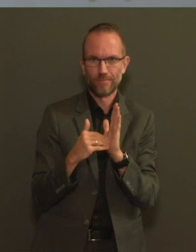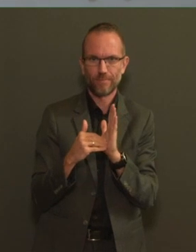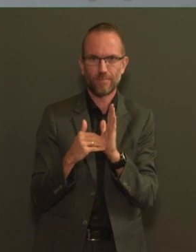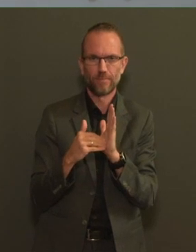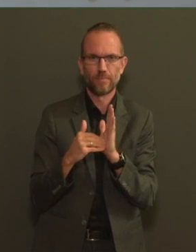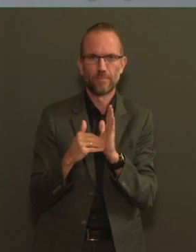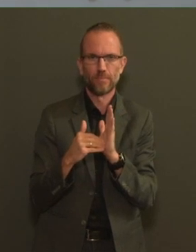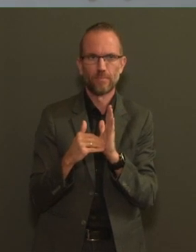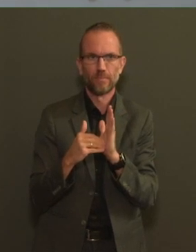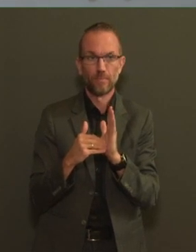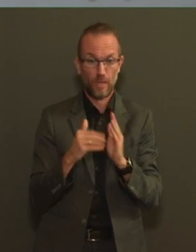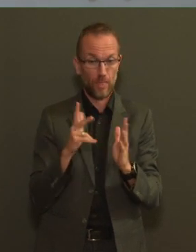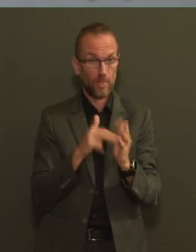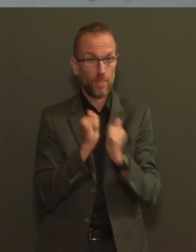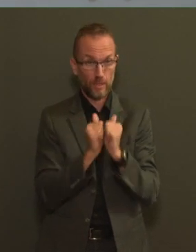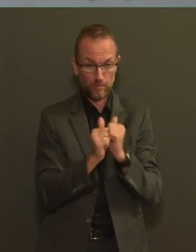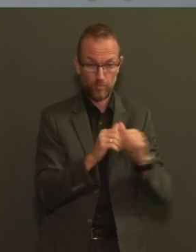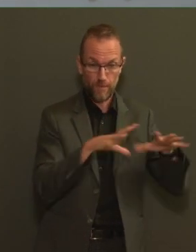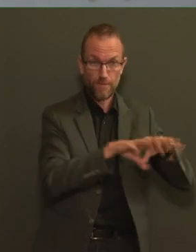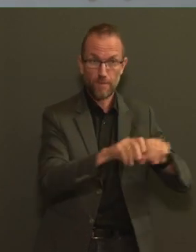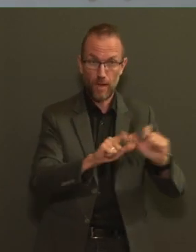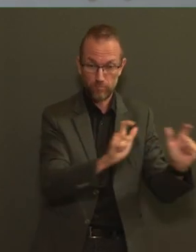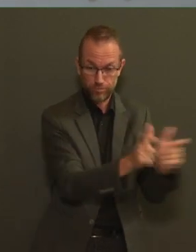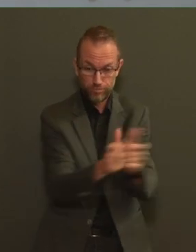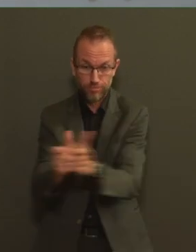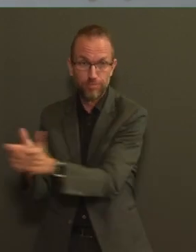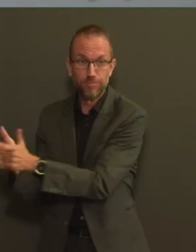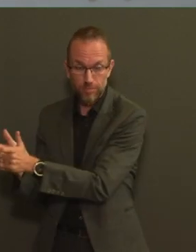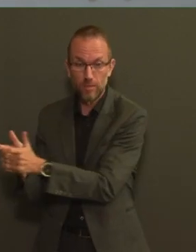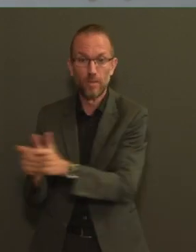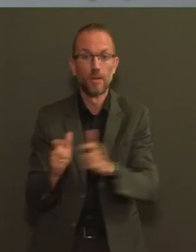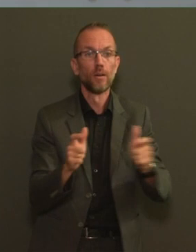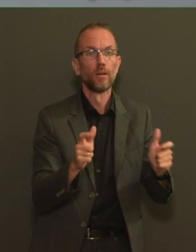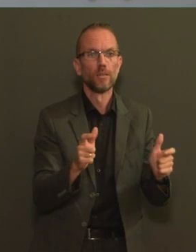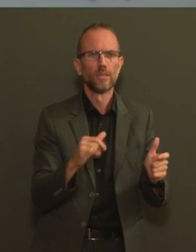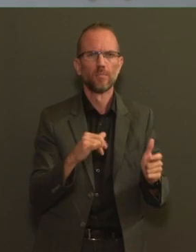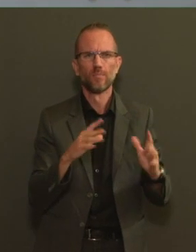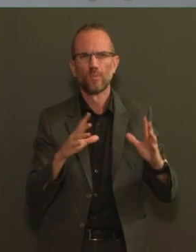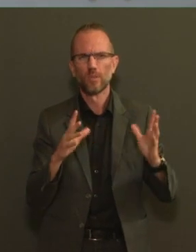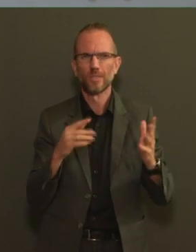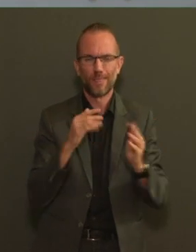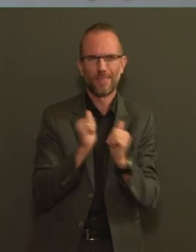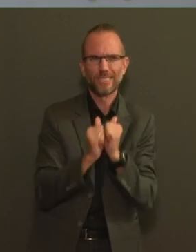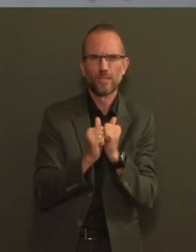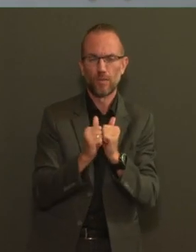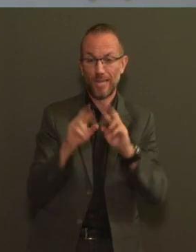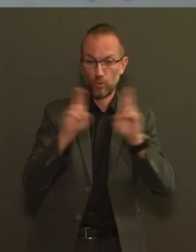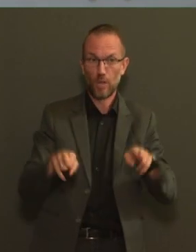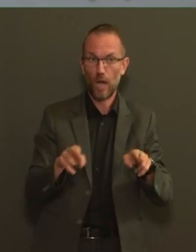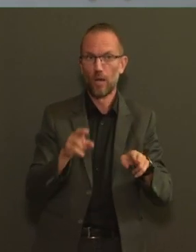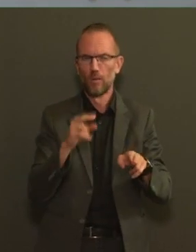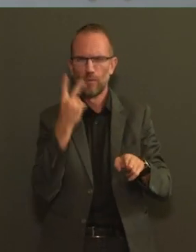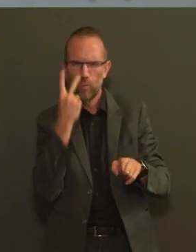Sur ces tests, le pourcentage de tests positifs, qui est un bon reflet de la circulation du virus dans la société,